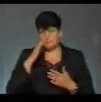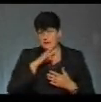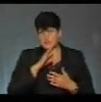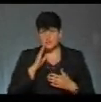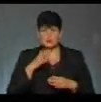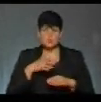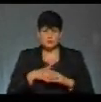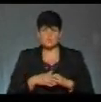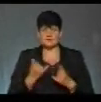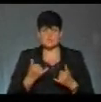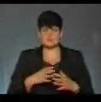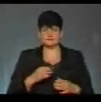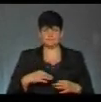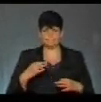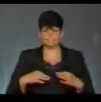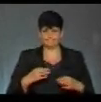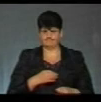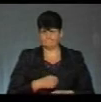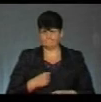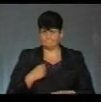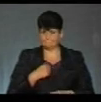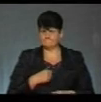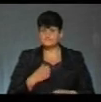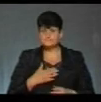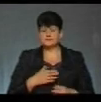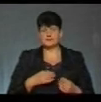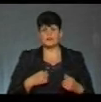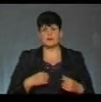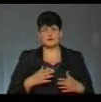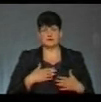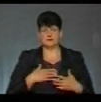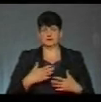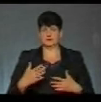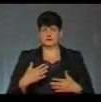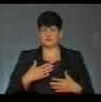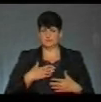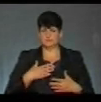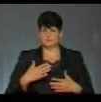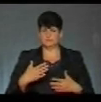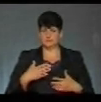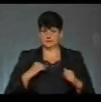що вони зараз в емоціях, так, видихнути, дати собі зрозуміти, що так,